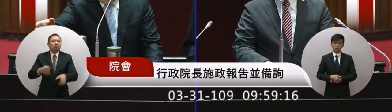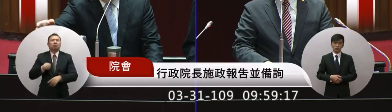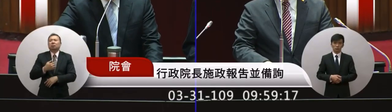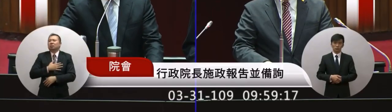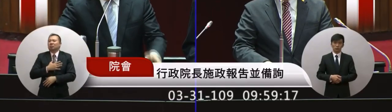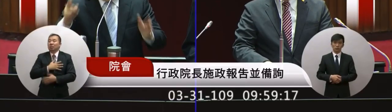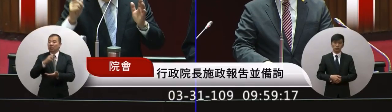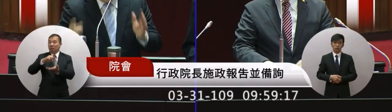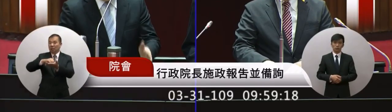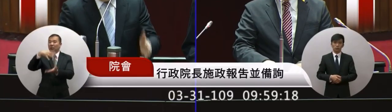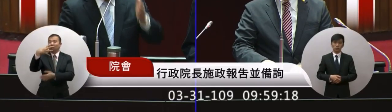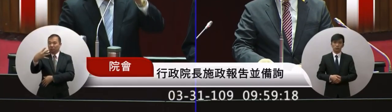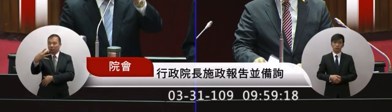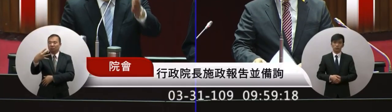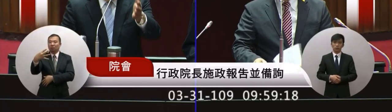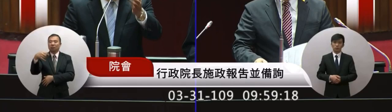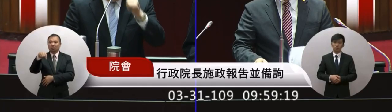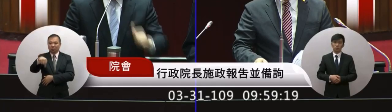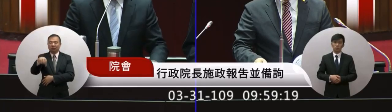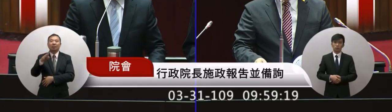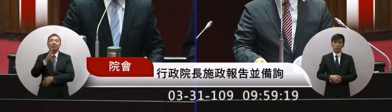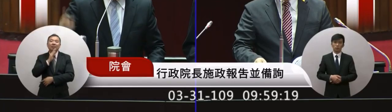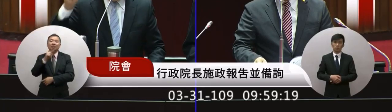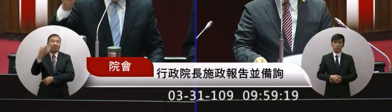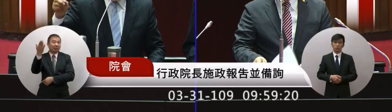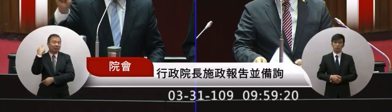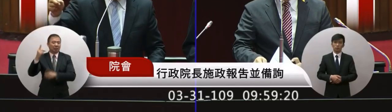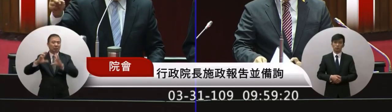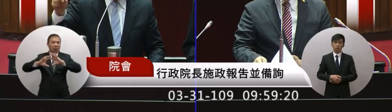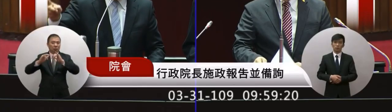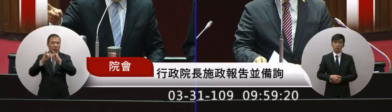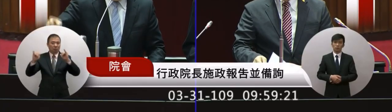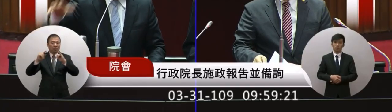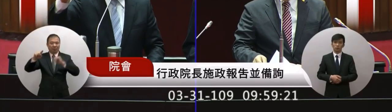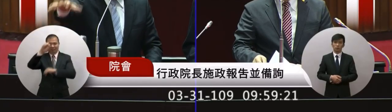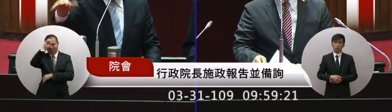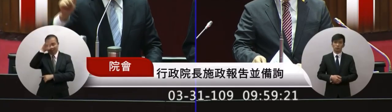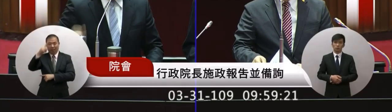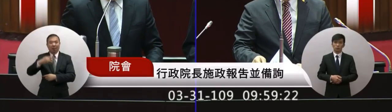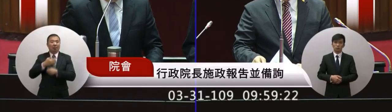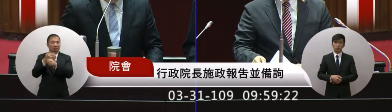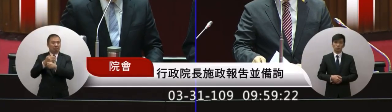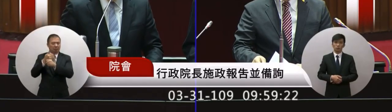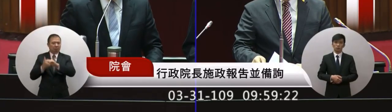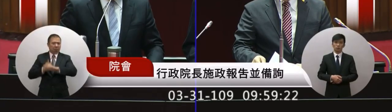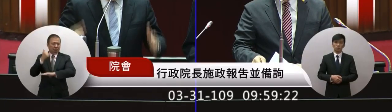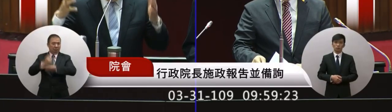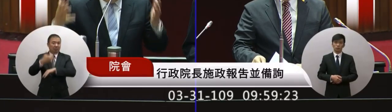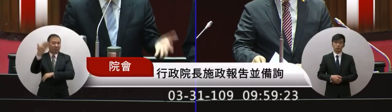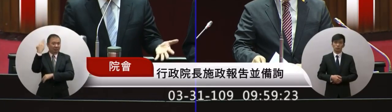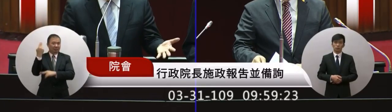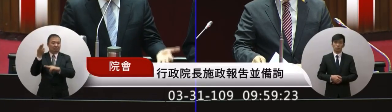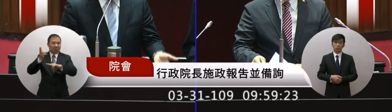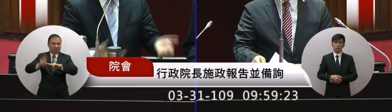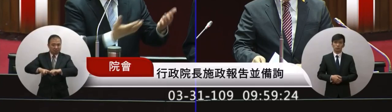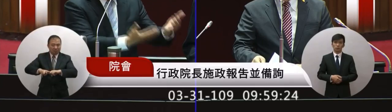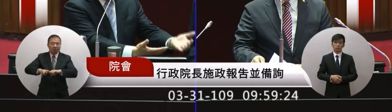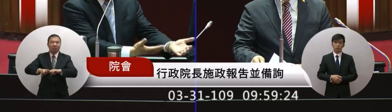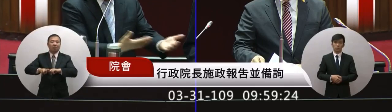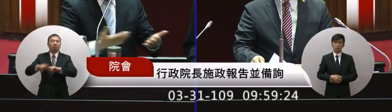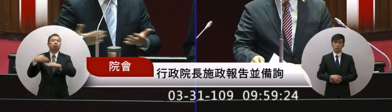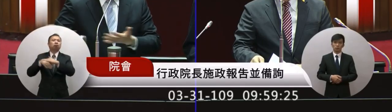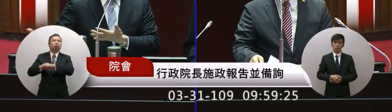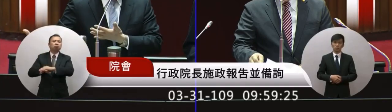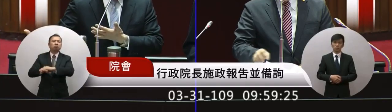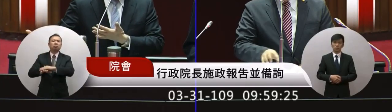市场还是在国民党执政马英九总统时候封存的，封存后